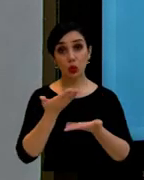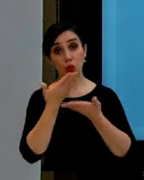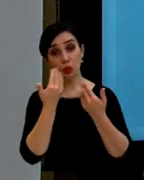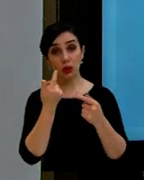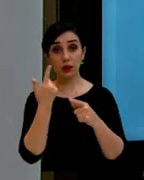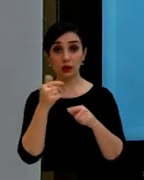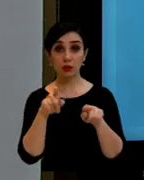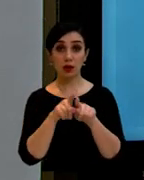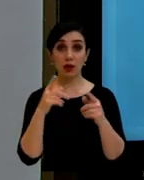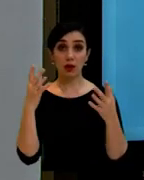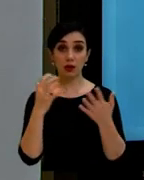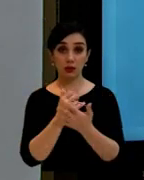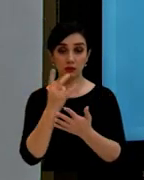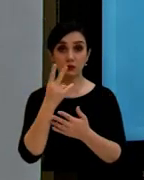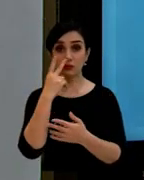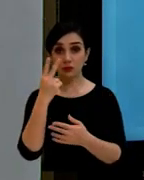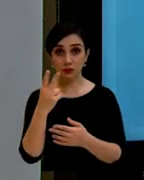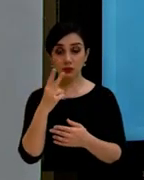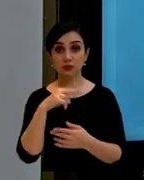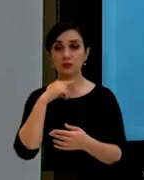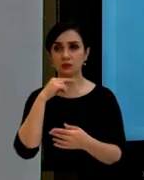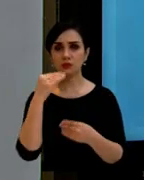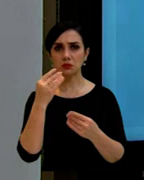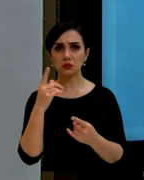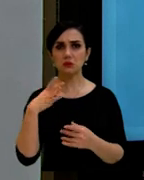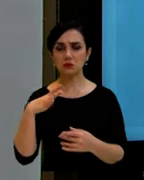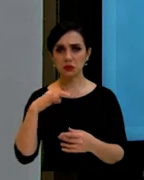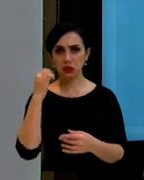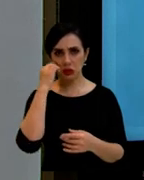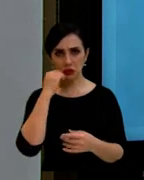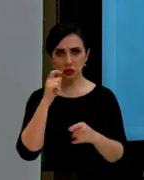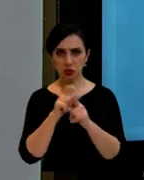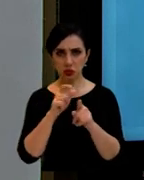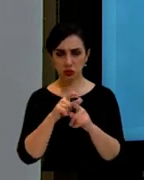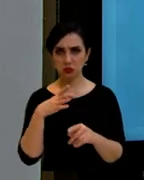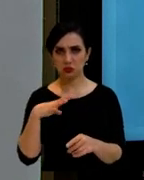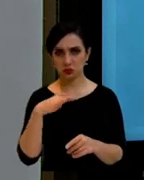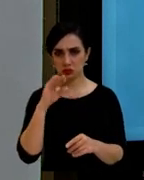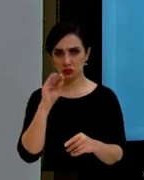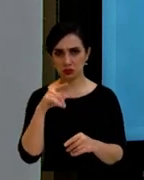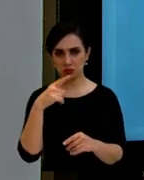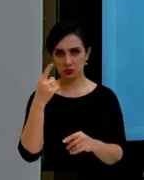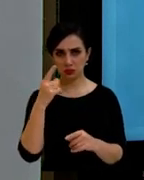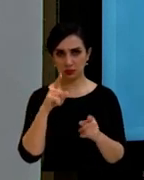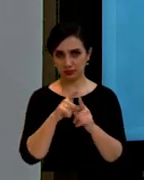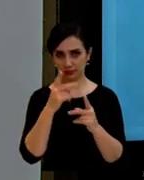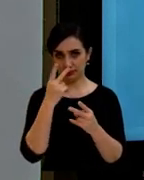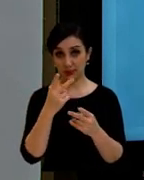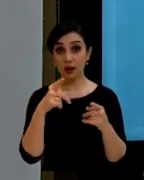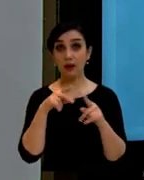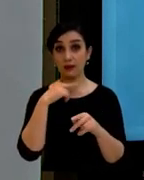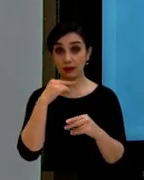Avvalo mana shu gaplarga e'tibor beramiz. Nega u yerda eskirgan so'zlar ishlatilganiga ham diqqat qaratamiz